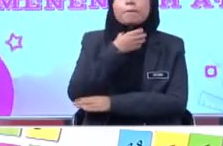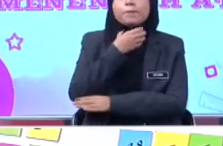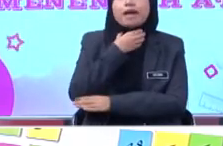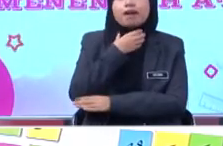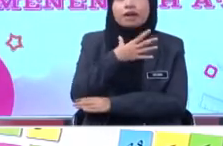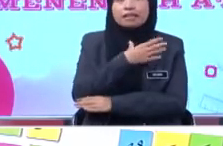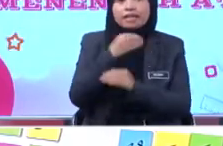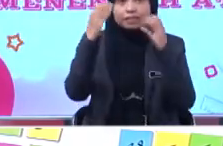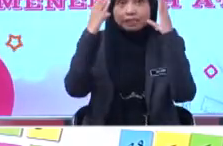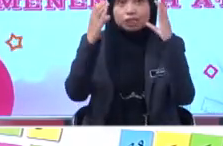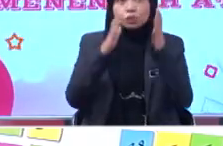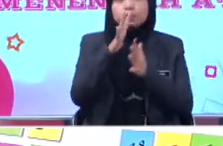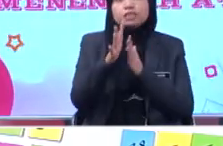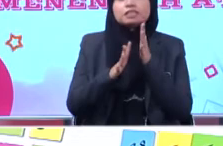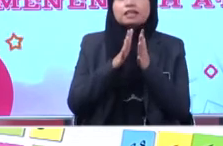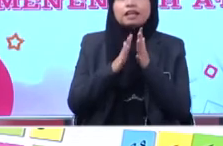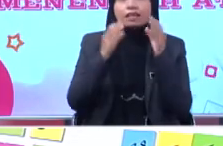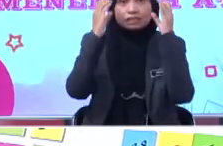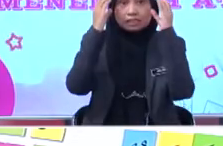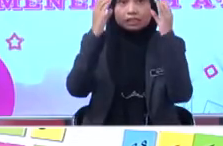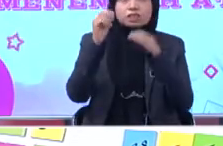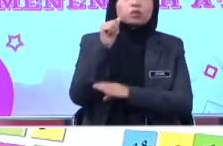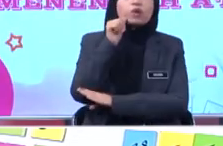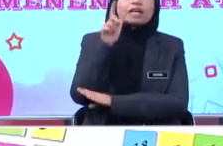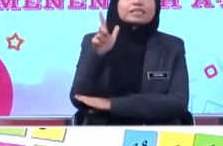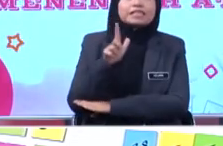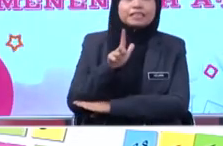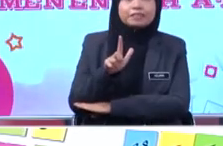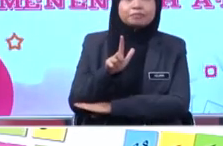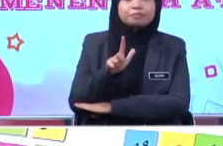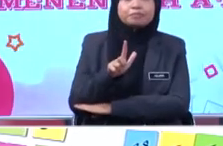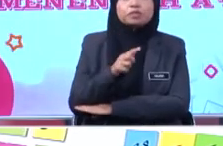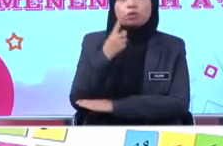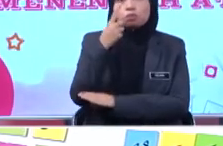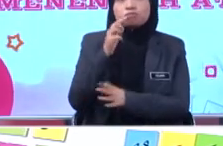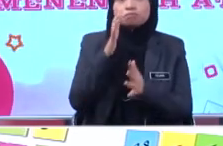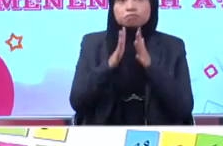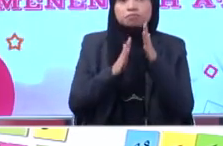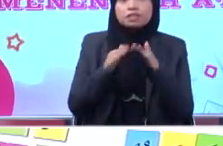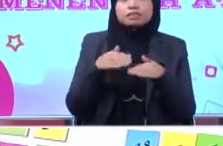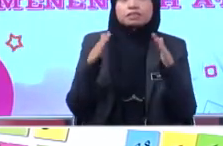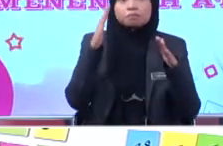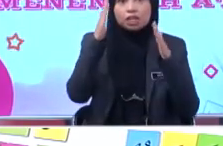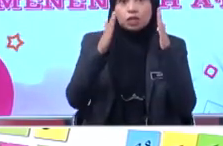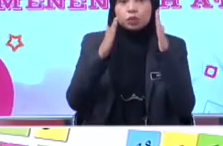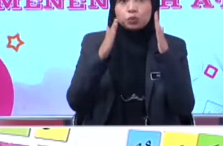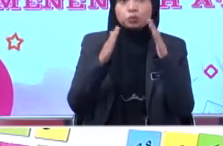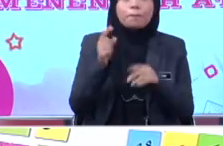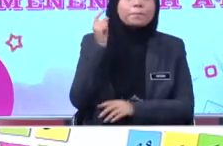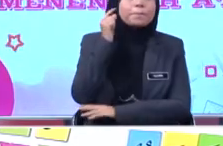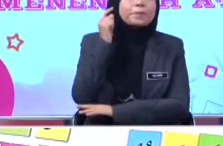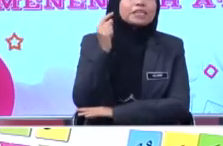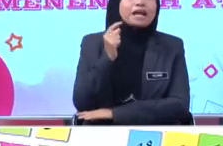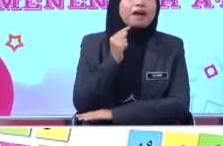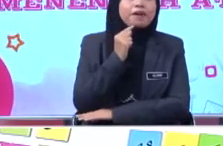ataupun guru juru base misalnya kita pada hari ini cego azna Matsuri guru bahasa Melayu murid ketidak upaya and